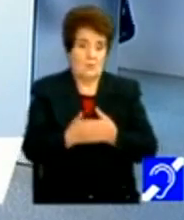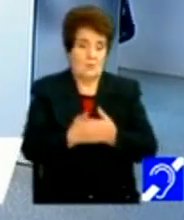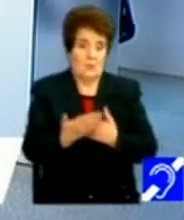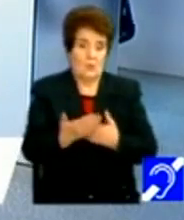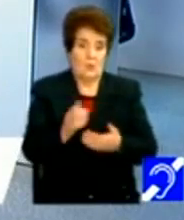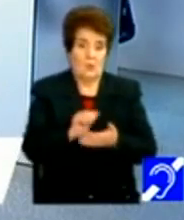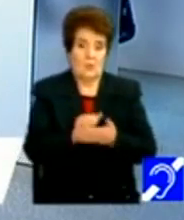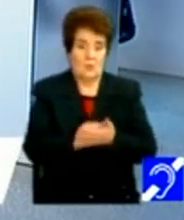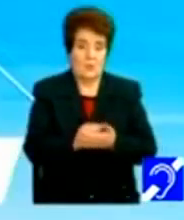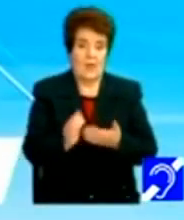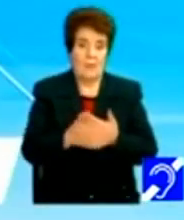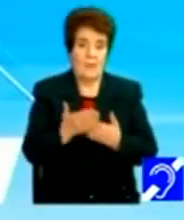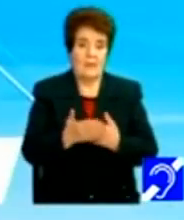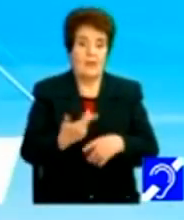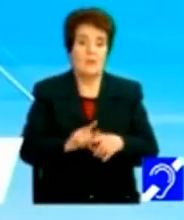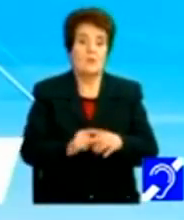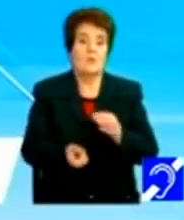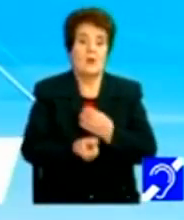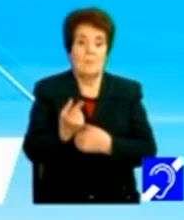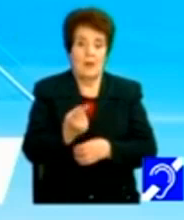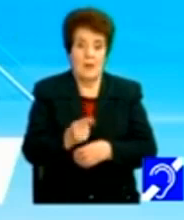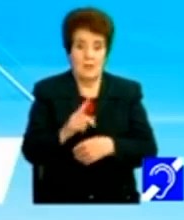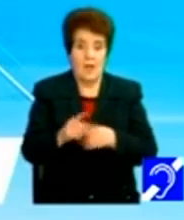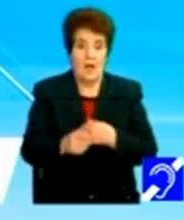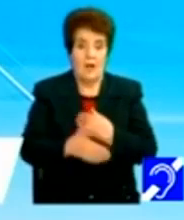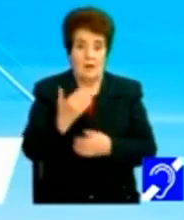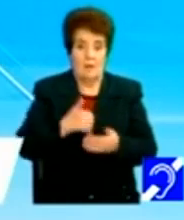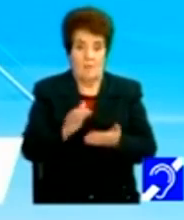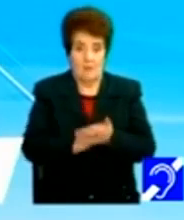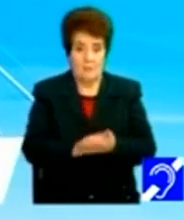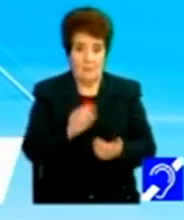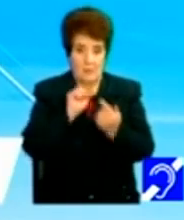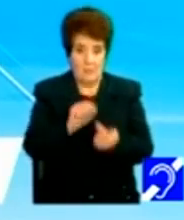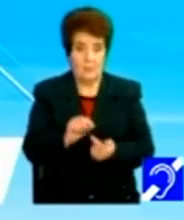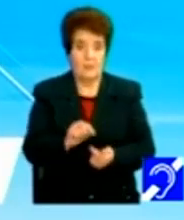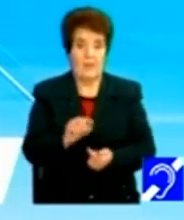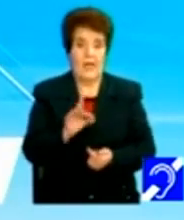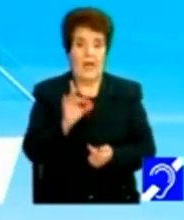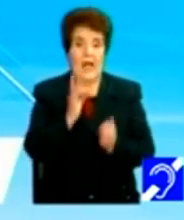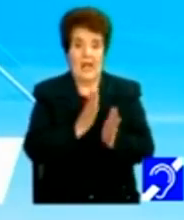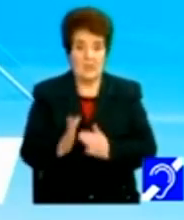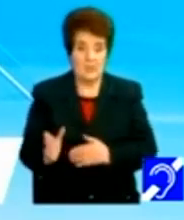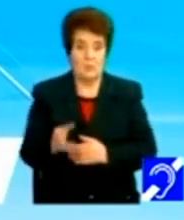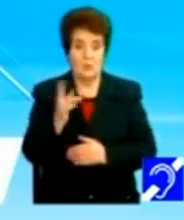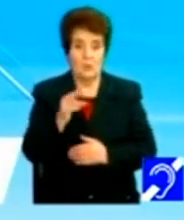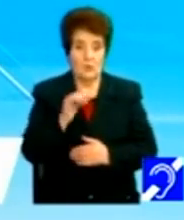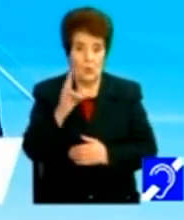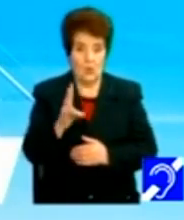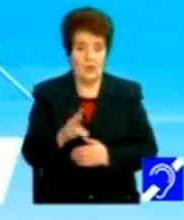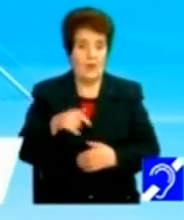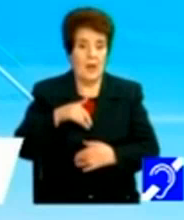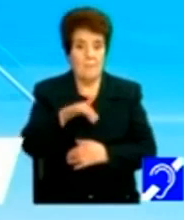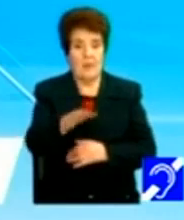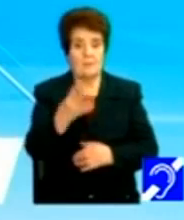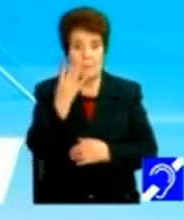afară. Dar de unde au apărut aceste dosare penale? Ca urmare a faptului că m-am opus regimului, Plahotniuc, Dodon, n-am mers prin patru partide,